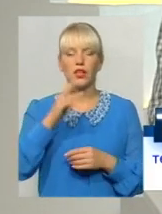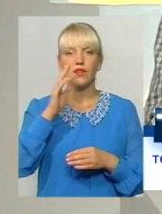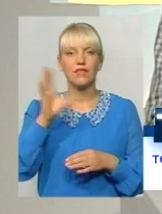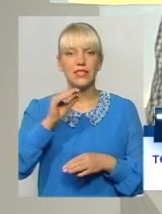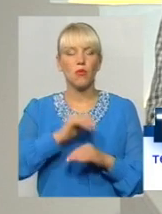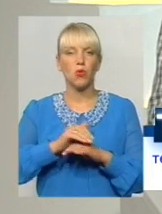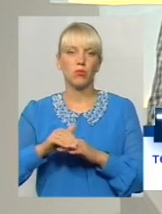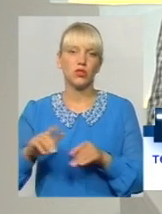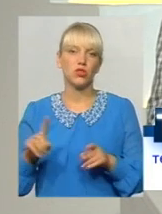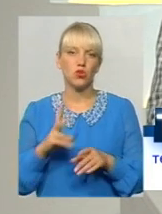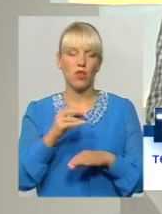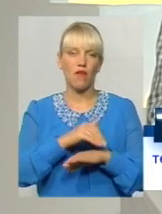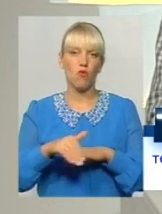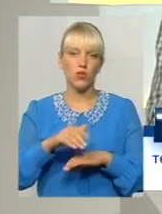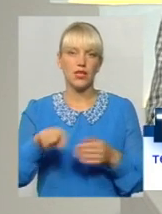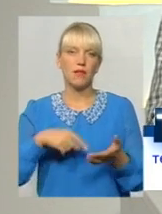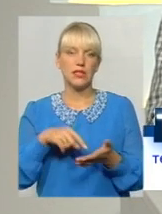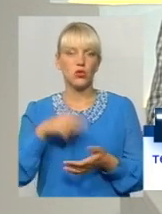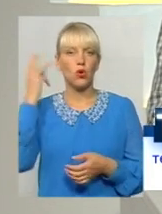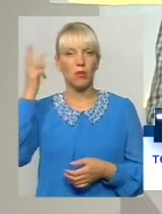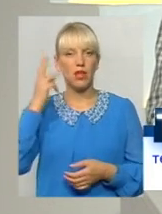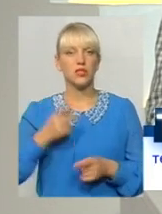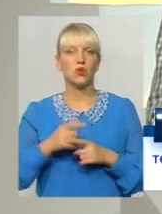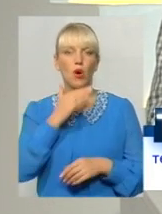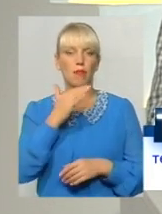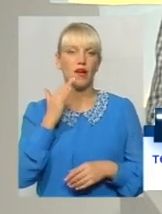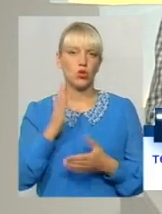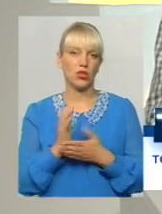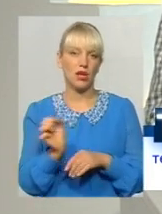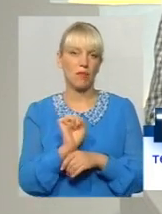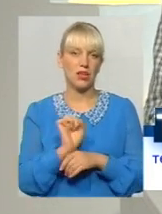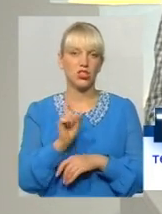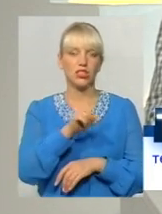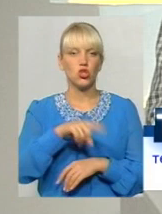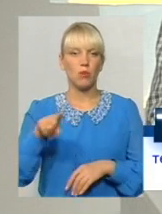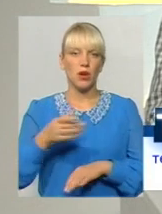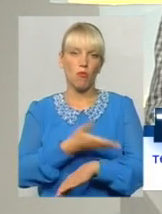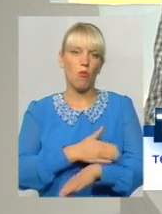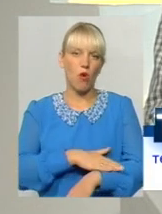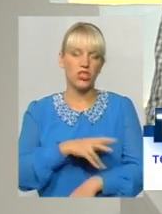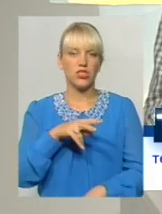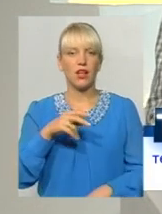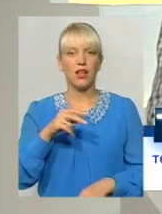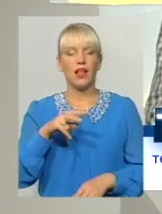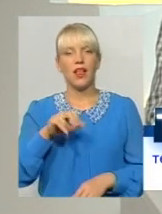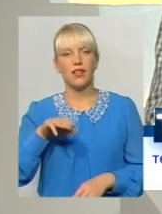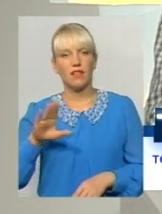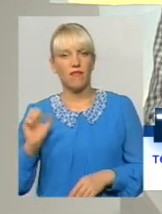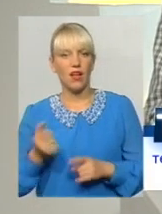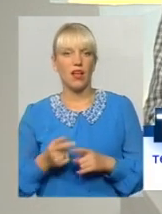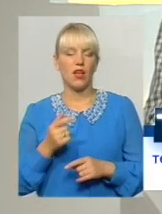як на вулицях, ну, принаймні, там, міста Хмельницького, дуже багато машин з номерами Польщі, Литви, там, інколи, там,